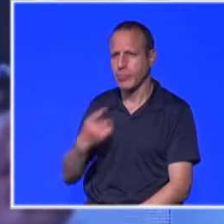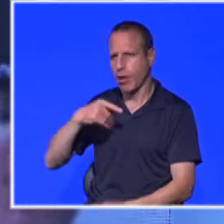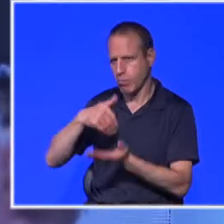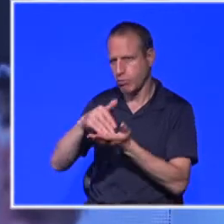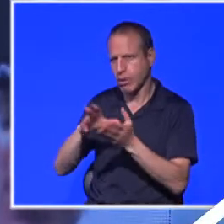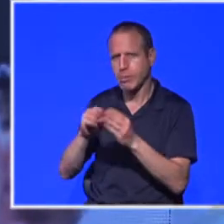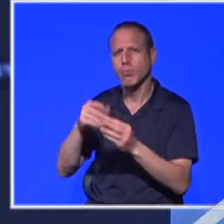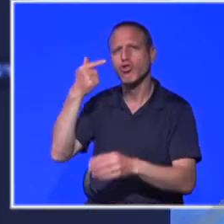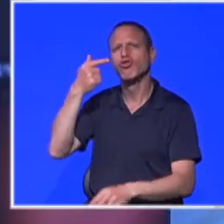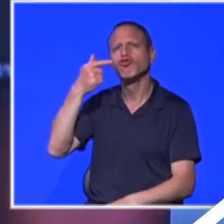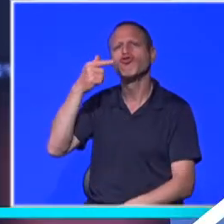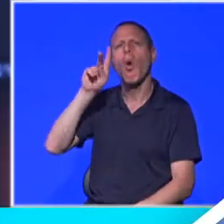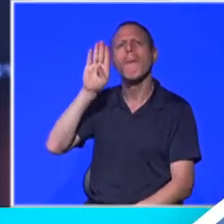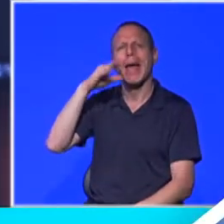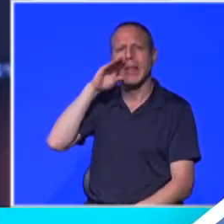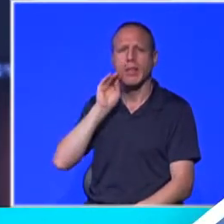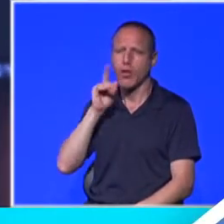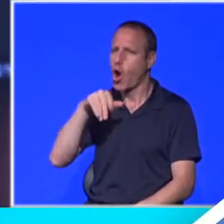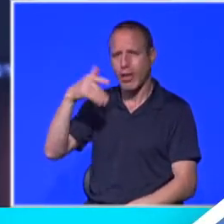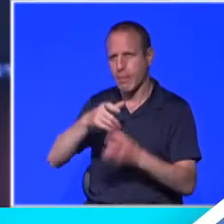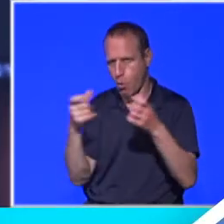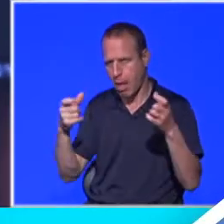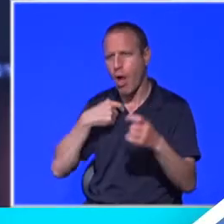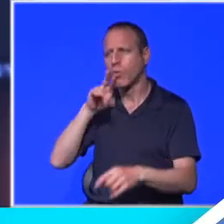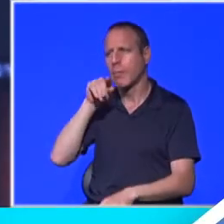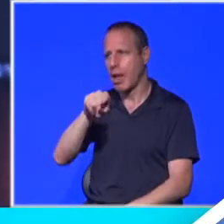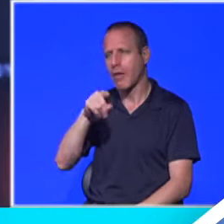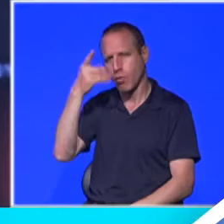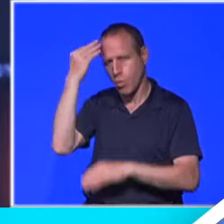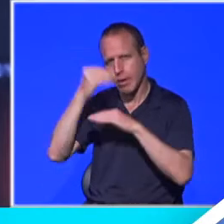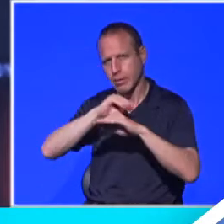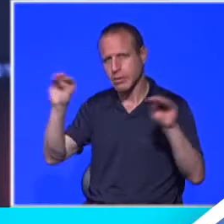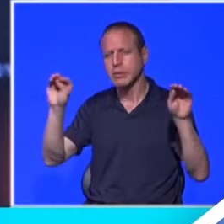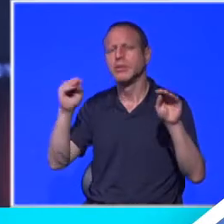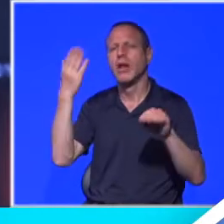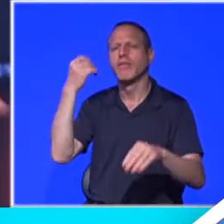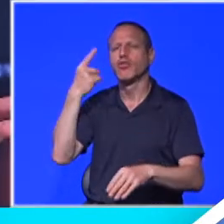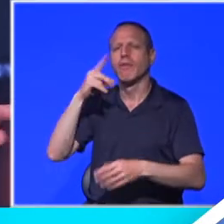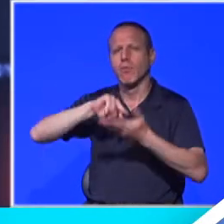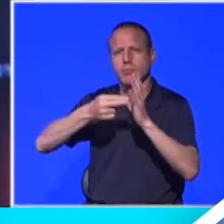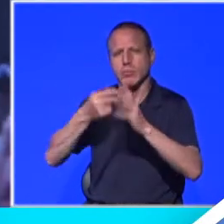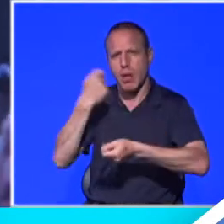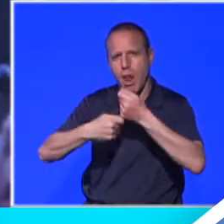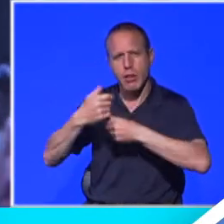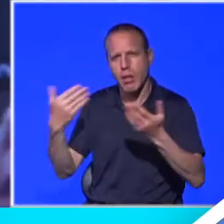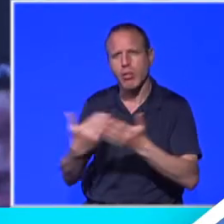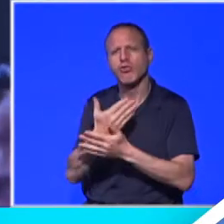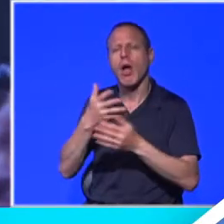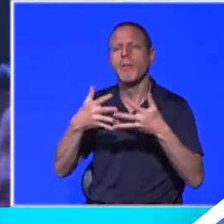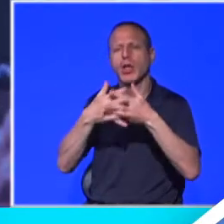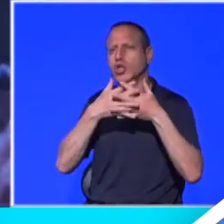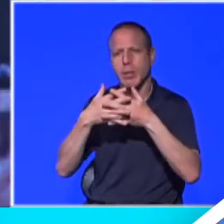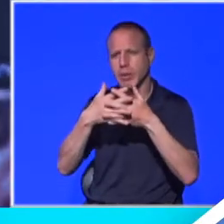אנחנו ממשיכים עם ג'ו ביידן, שהוא לא יהיה באולפן, אנחנו נדבר עליו. הוא הכריז בשבוע שעבר על מדיניות כלכלית חדשה בארצות